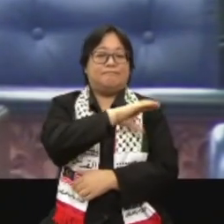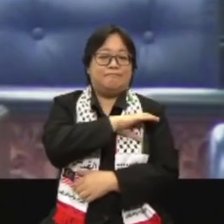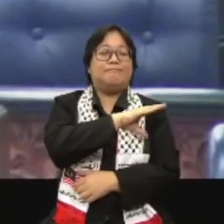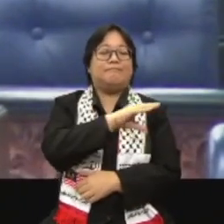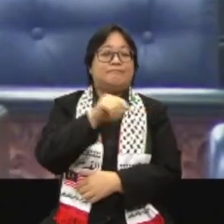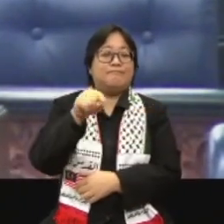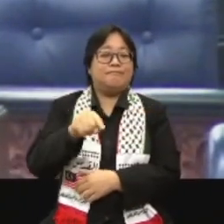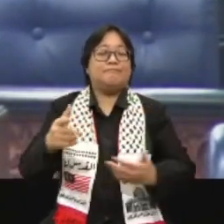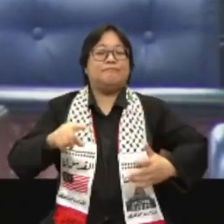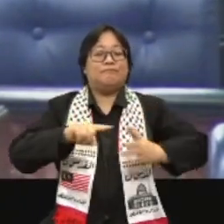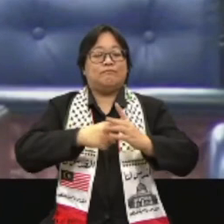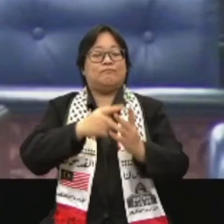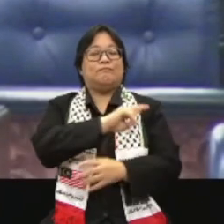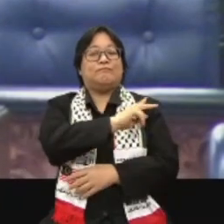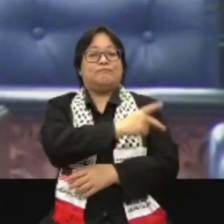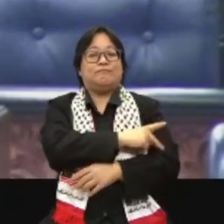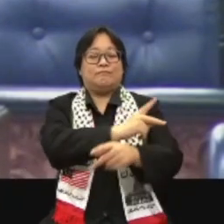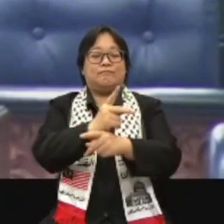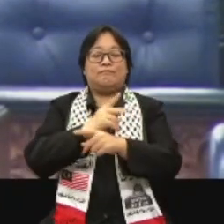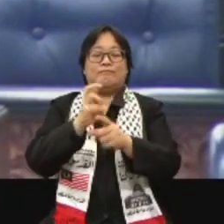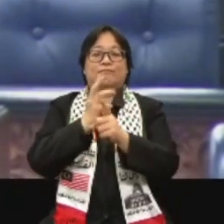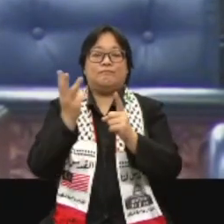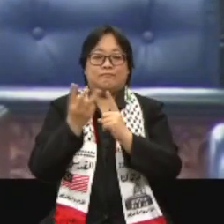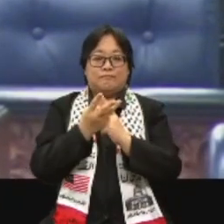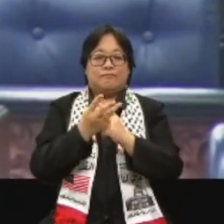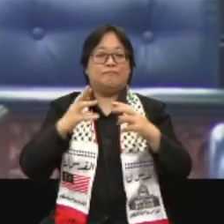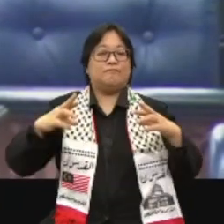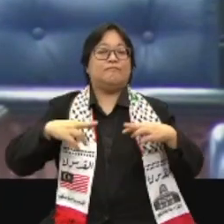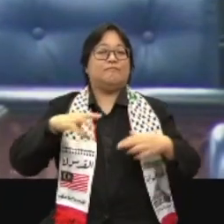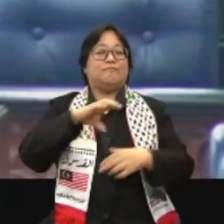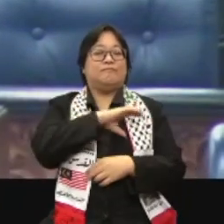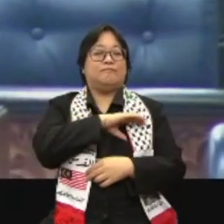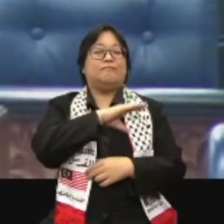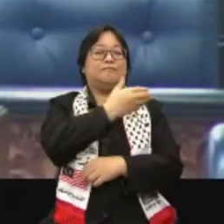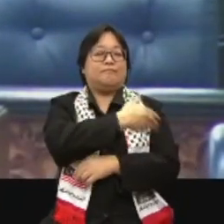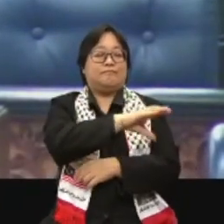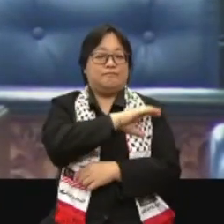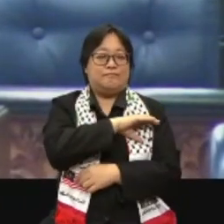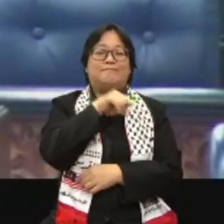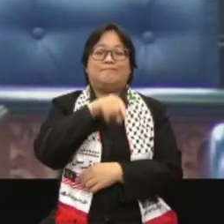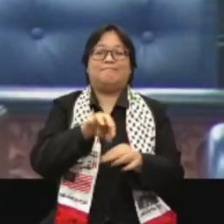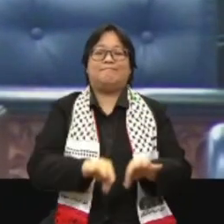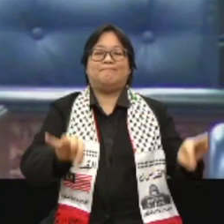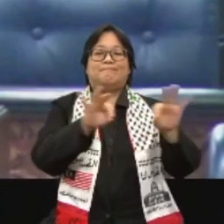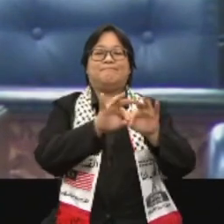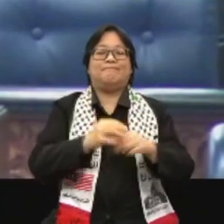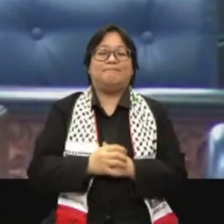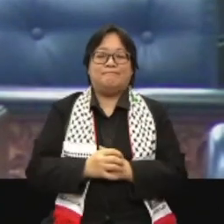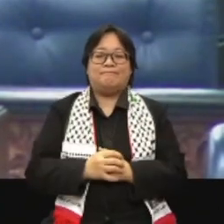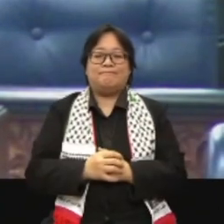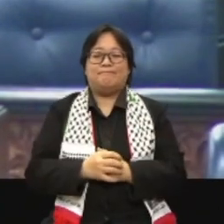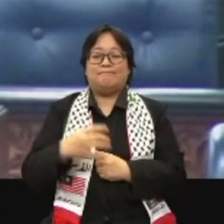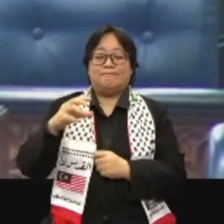I juga sebagai kuasa untuk menjaga kebanikan pesar Polis dan polis ini yang penting kerana